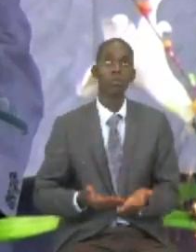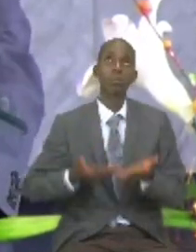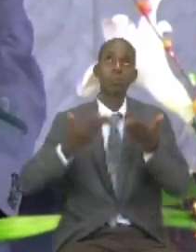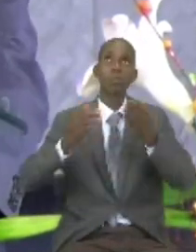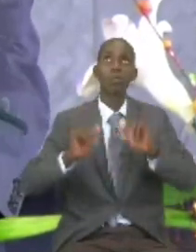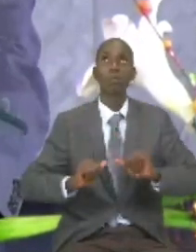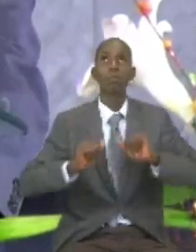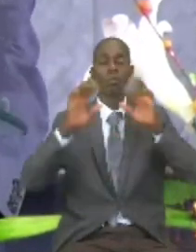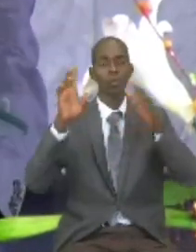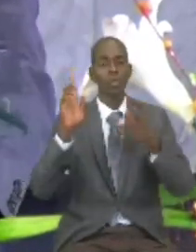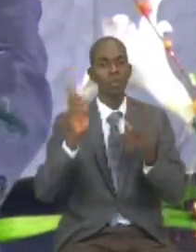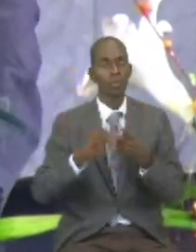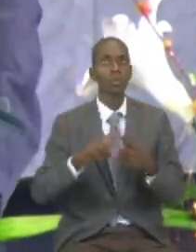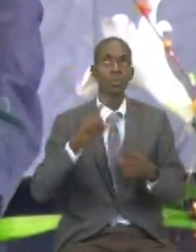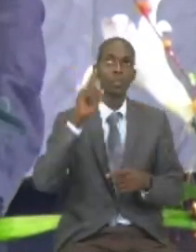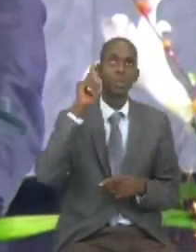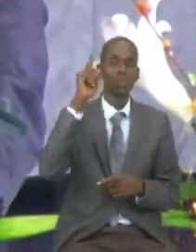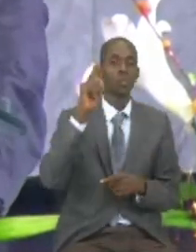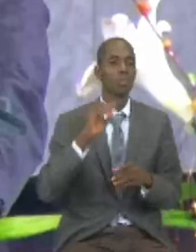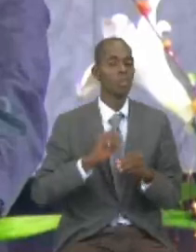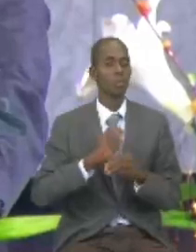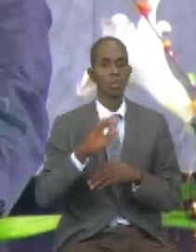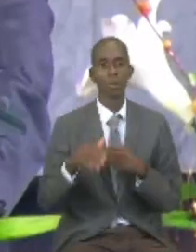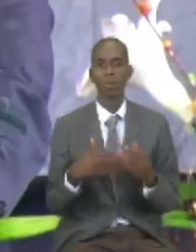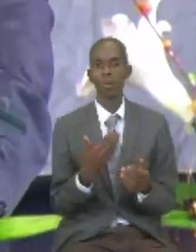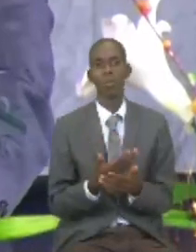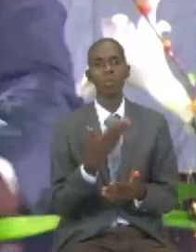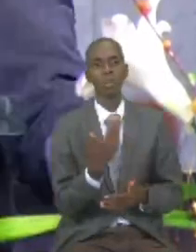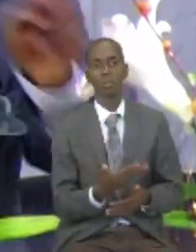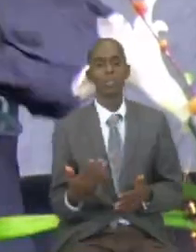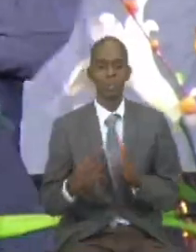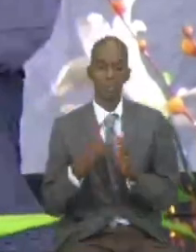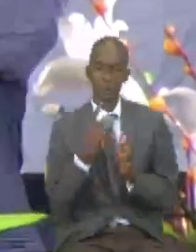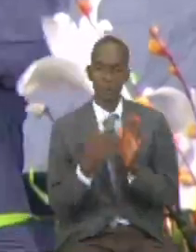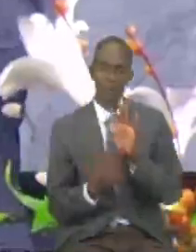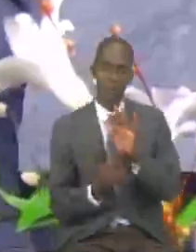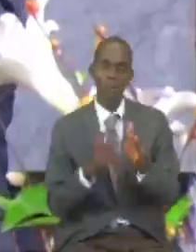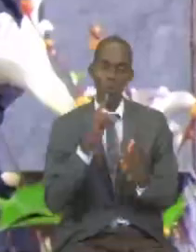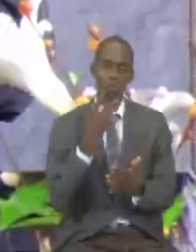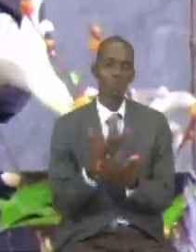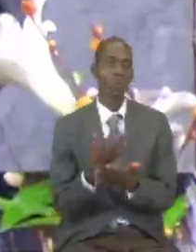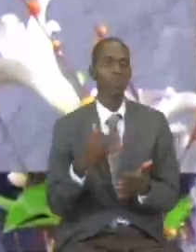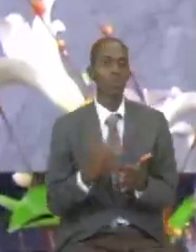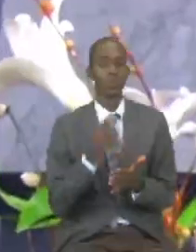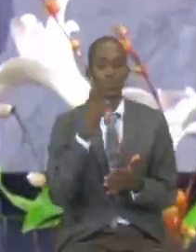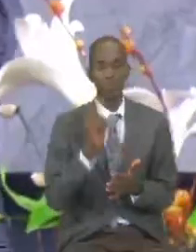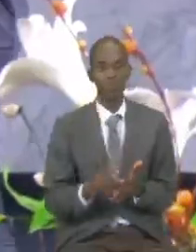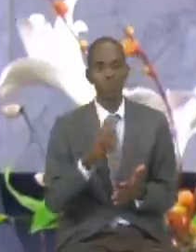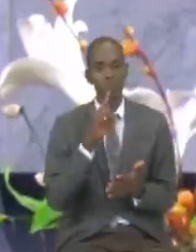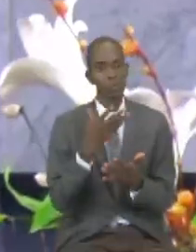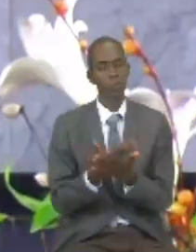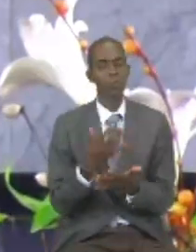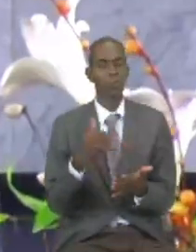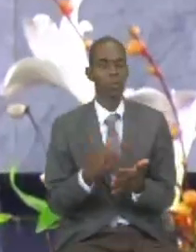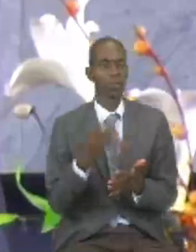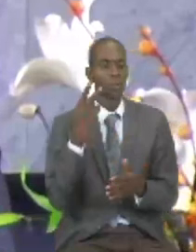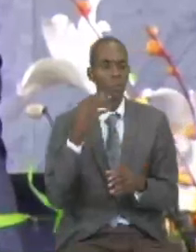prouve-le par la soumission à lui en toutes choses. Prouve-le. Tu dois le prouver.